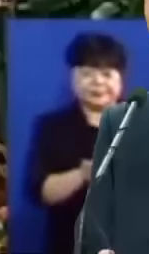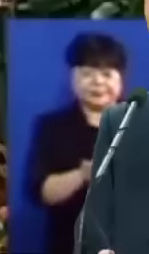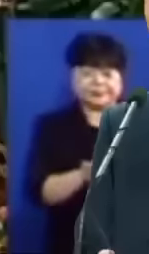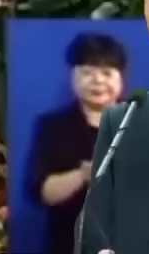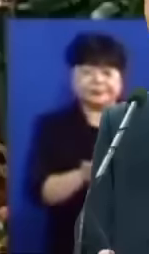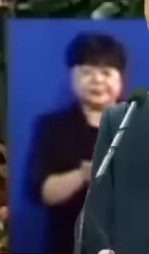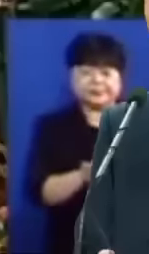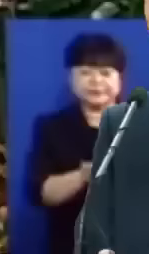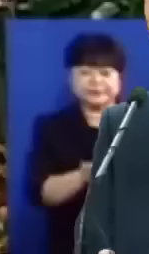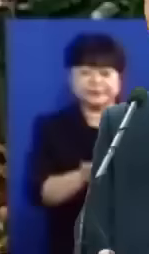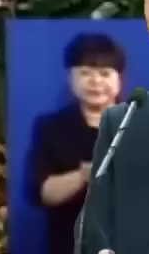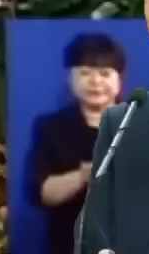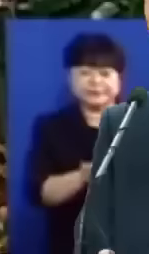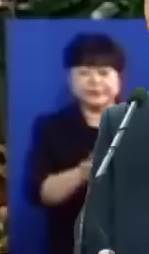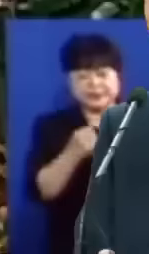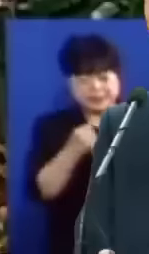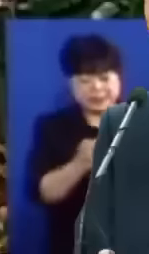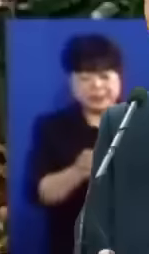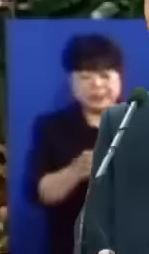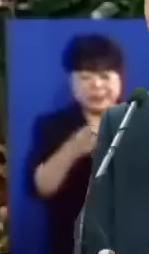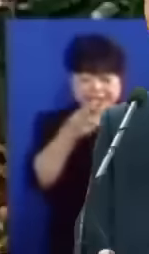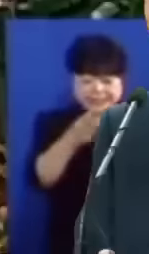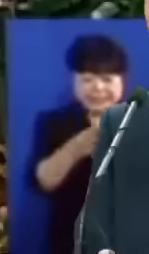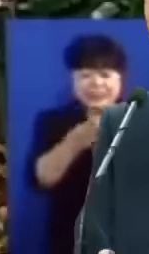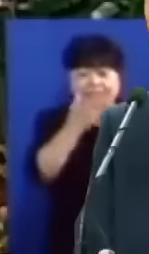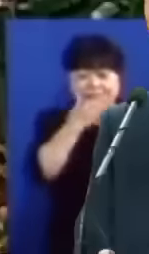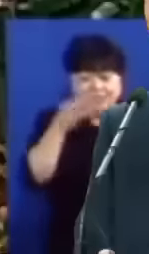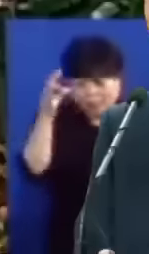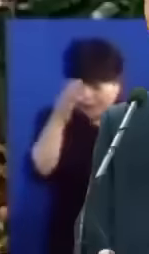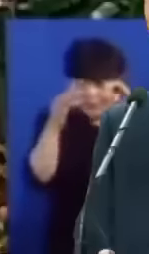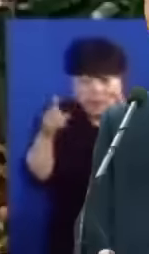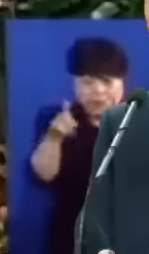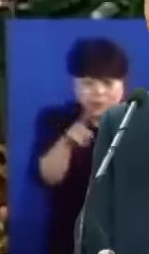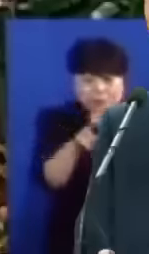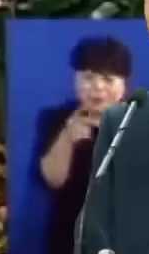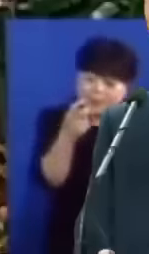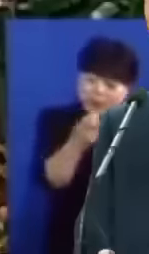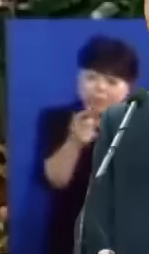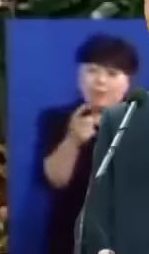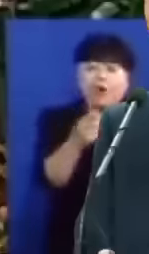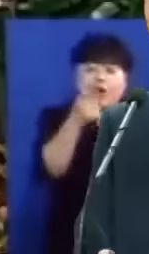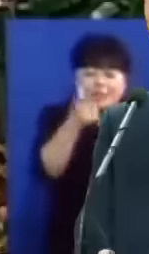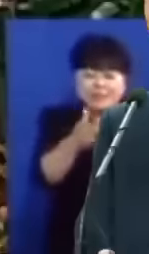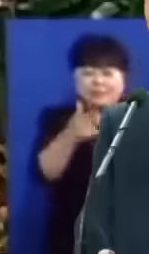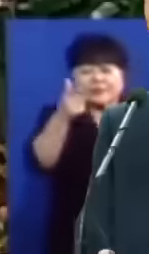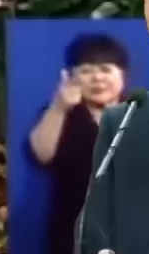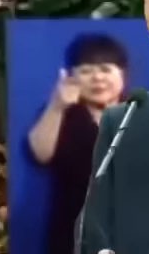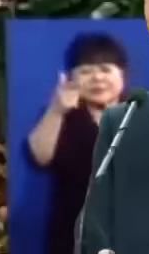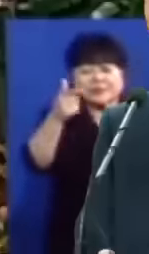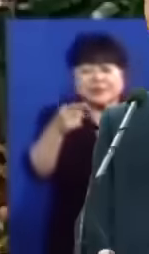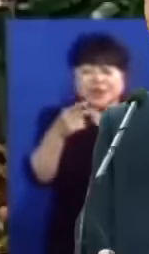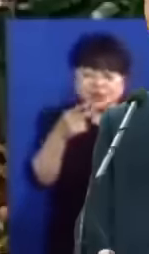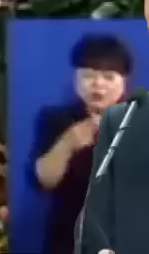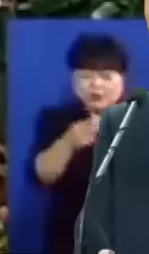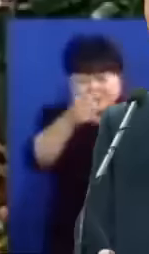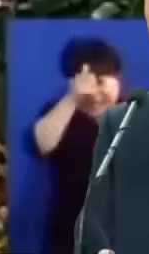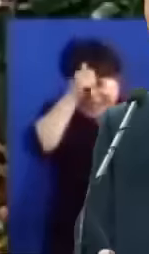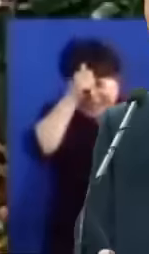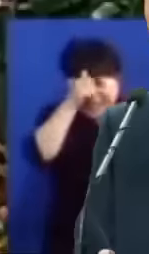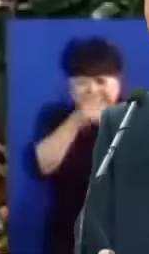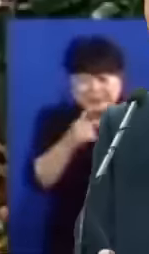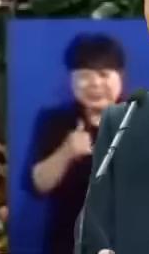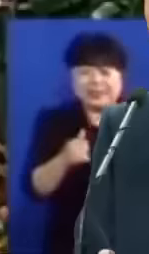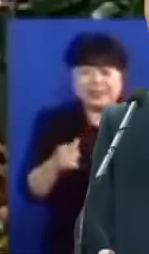실상인 것입니다. 그러므로 셋째로 우리가 행복을 찾기 위하여 어떻게 할까요? 예수님은 둘째 아담으로서